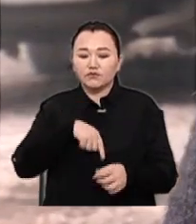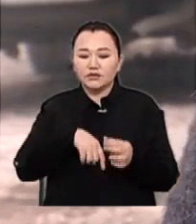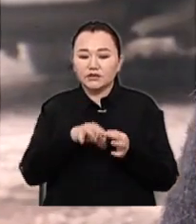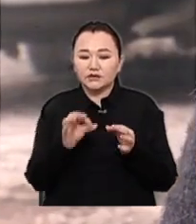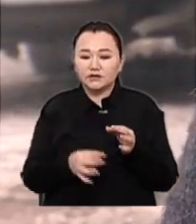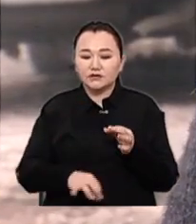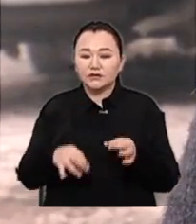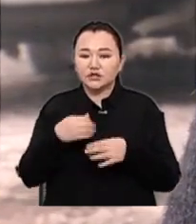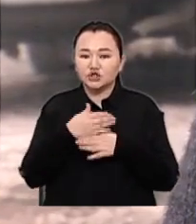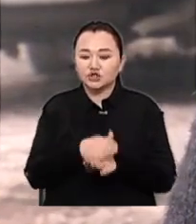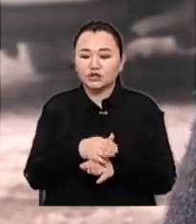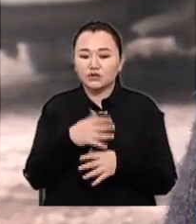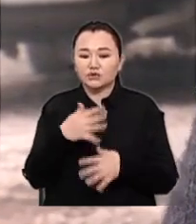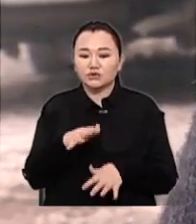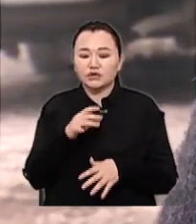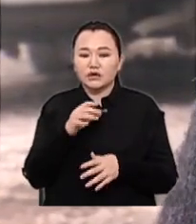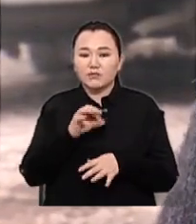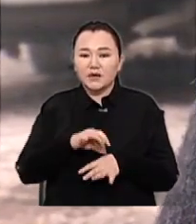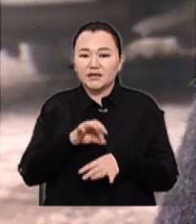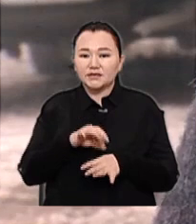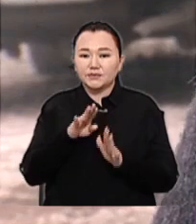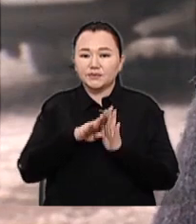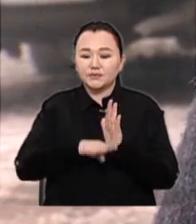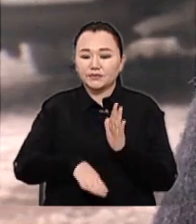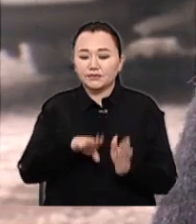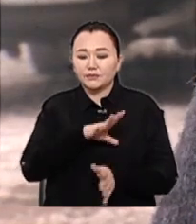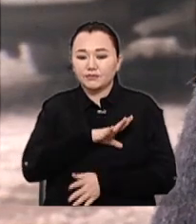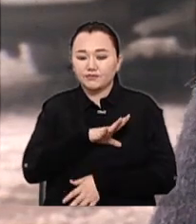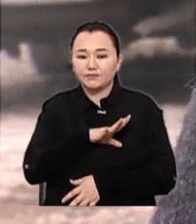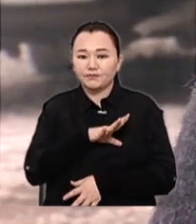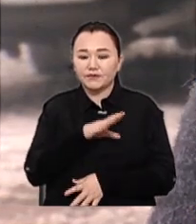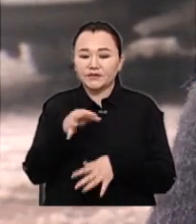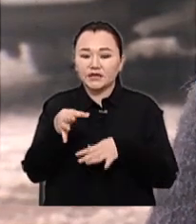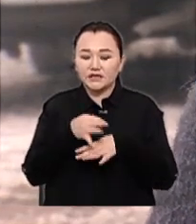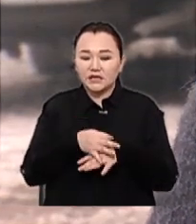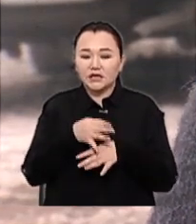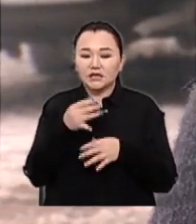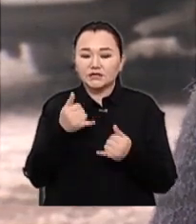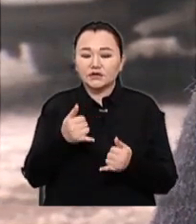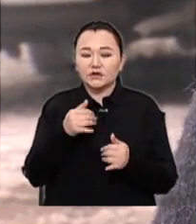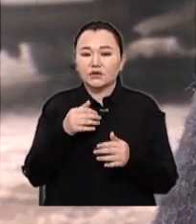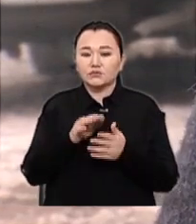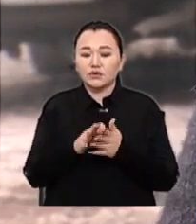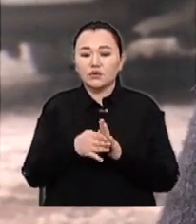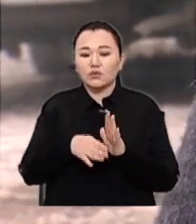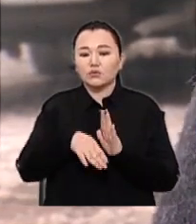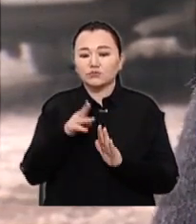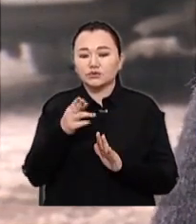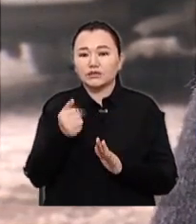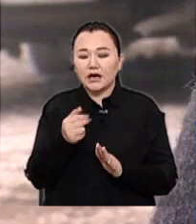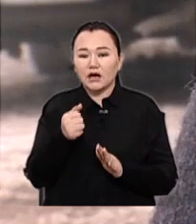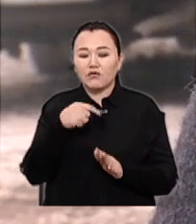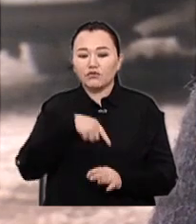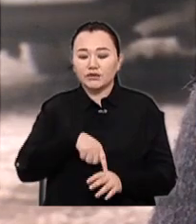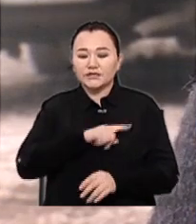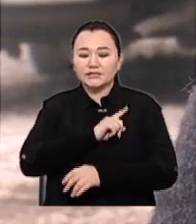ішектер жарылып кеткен, іріңдеп кеткен деп сөйтті сосын. Қазір жағдай жақсы осындай.